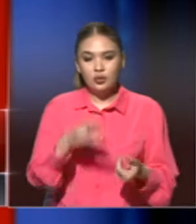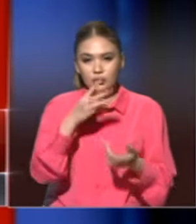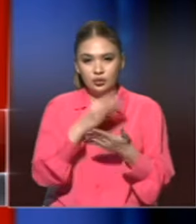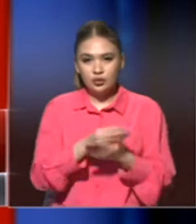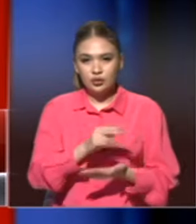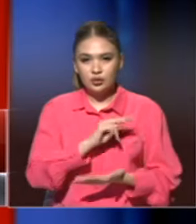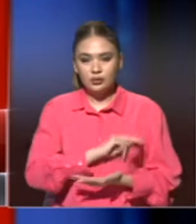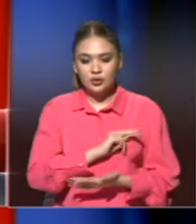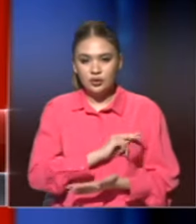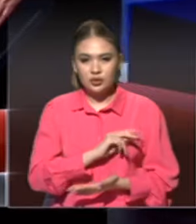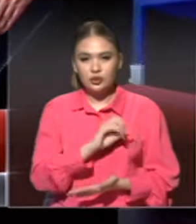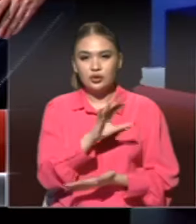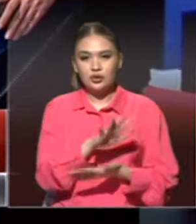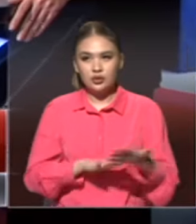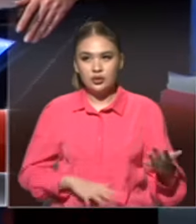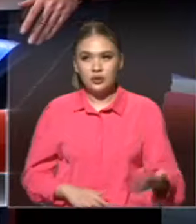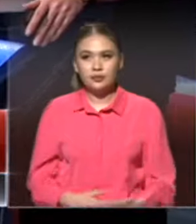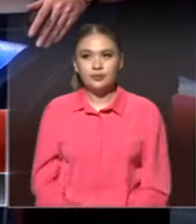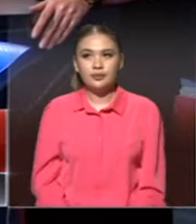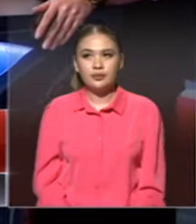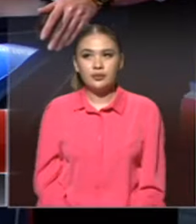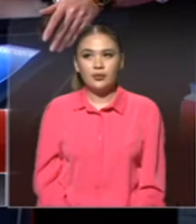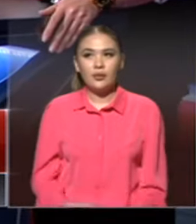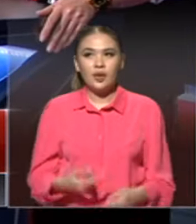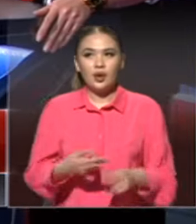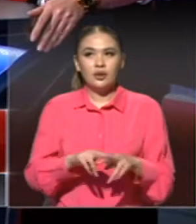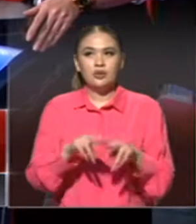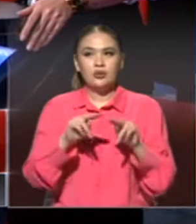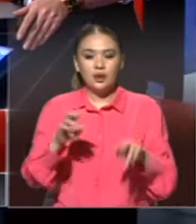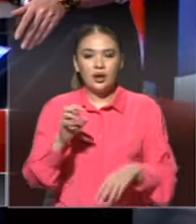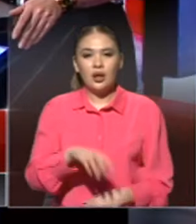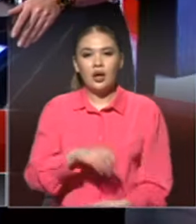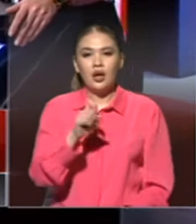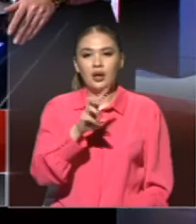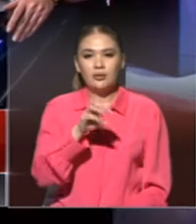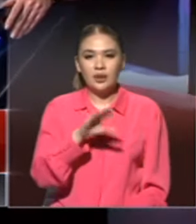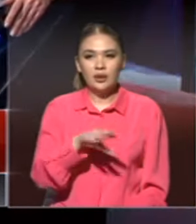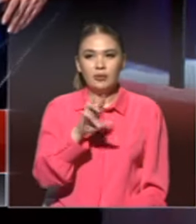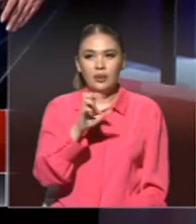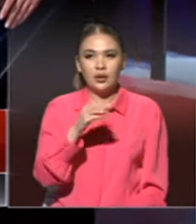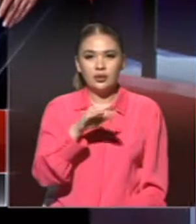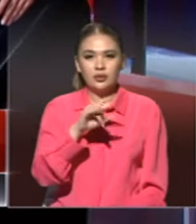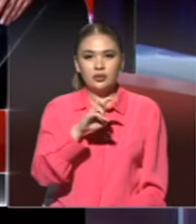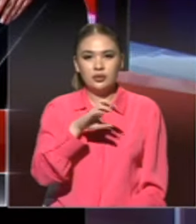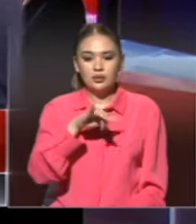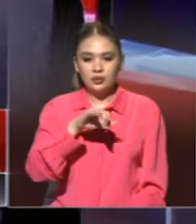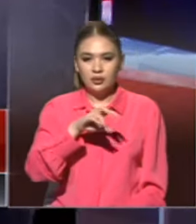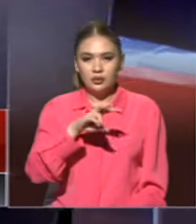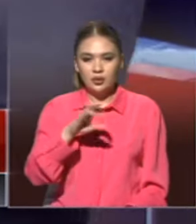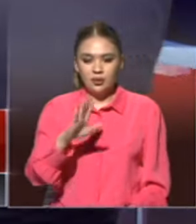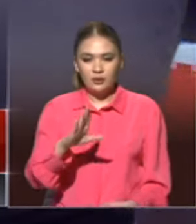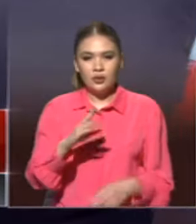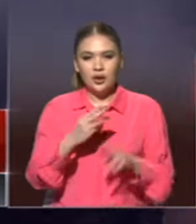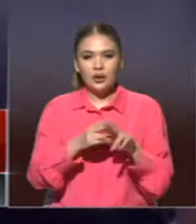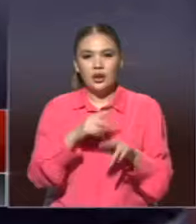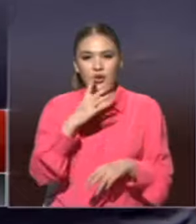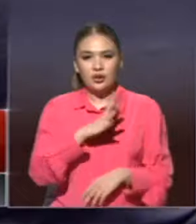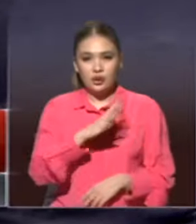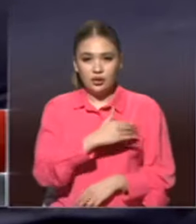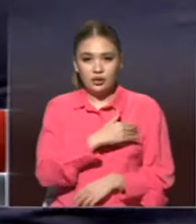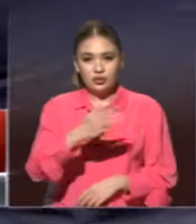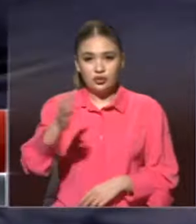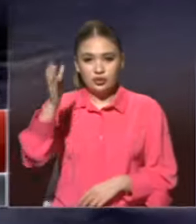жүргізеді ары қарай. Ұлт ұстазы Ахмет Байтұрсынов. Білімді боламын десең оқу керек дейді. Май